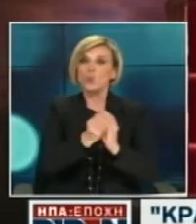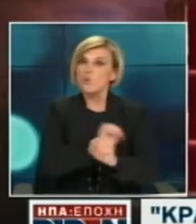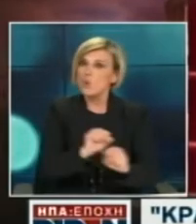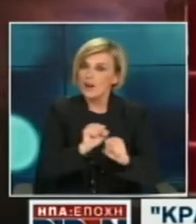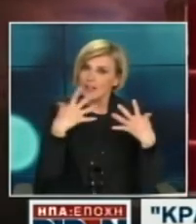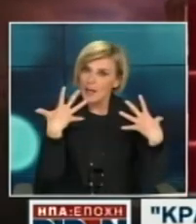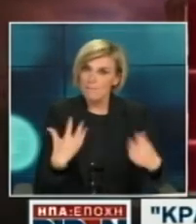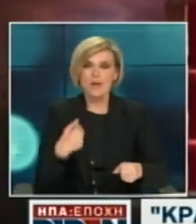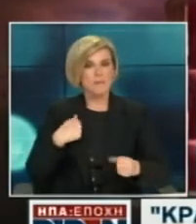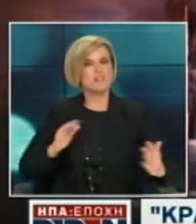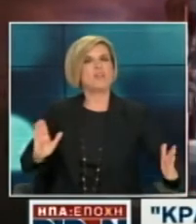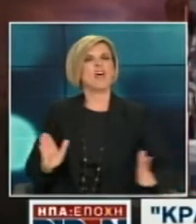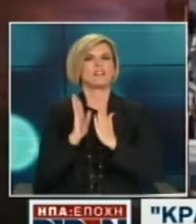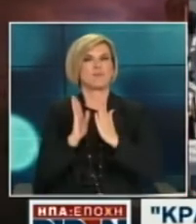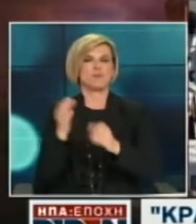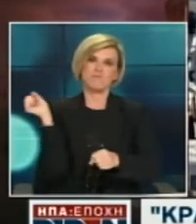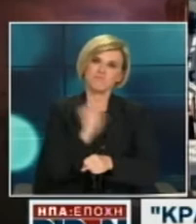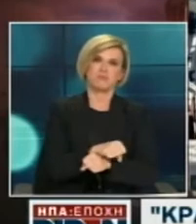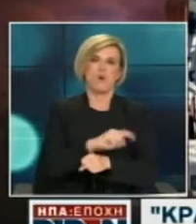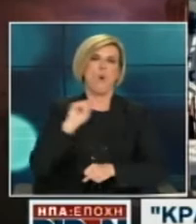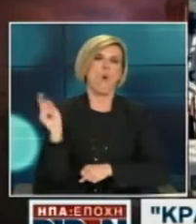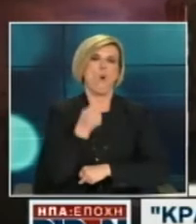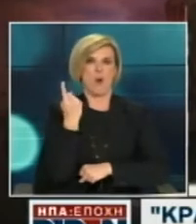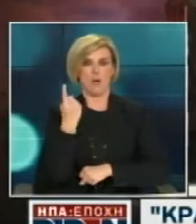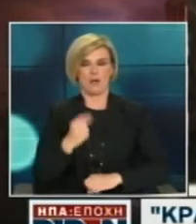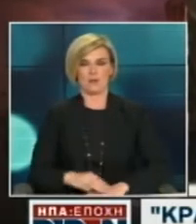και θα τα καταθροπώσουμε.